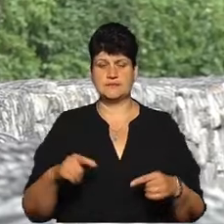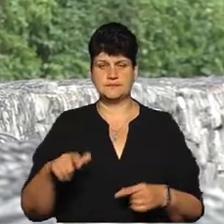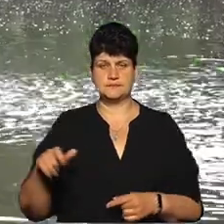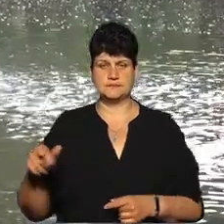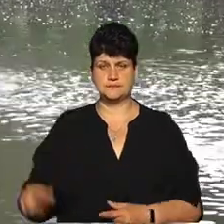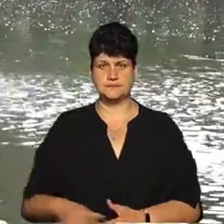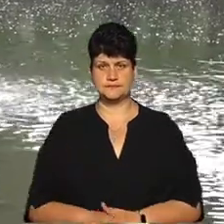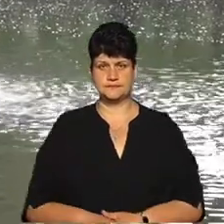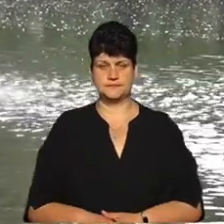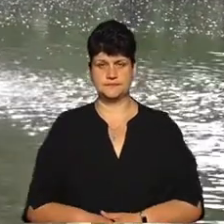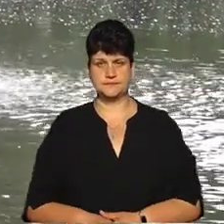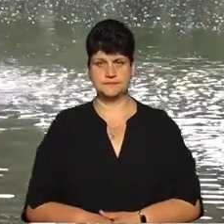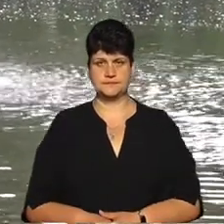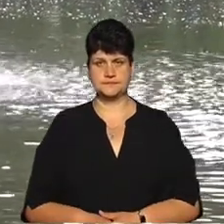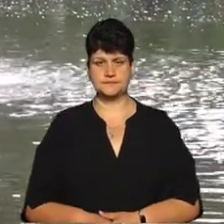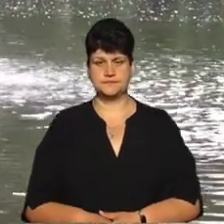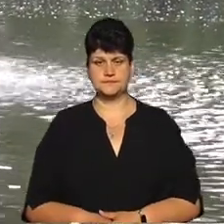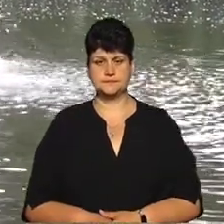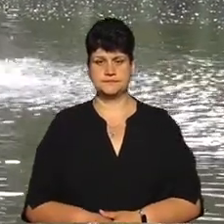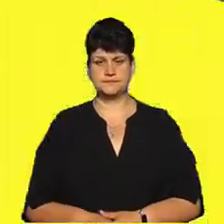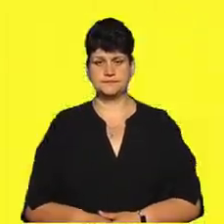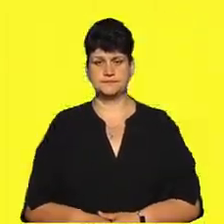на Суспільному. Тернопіль.